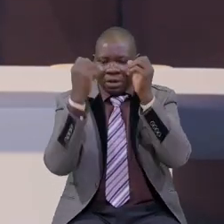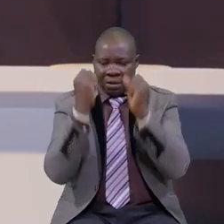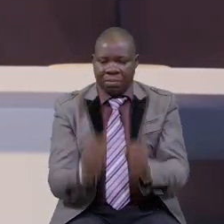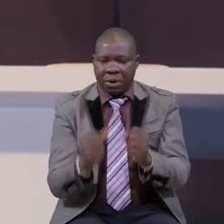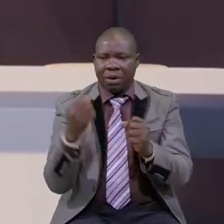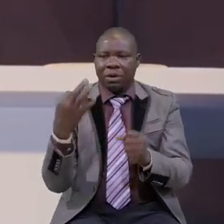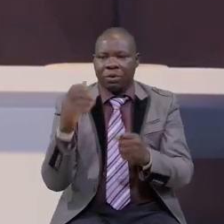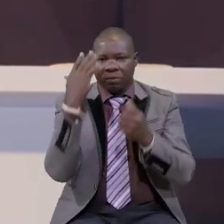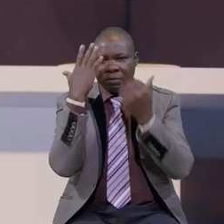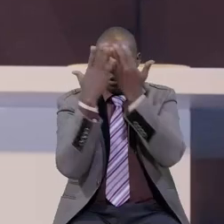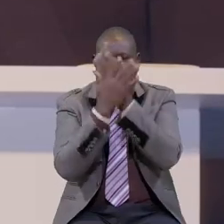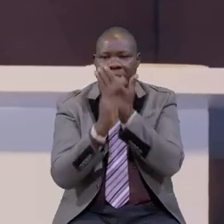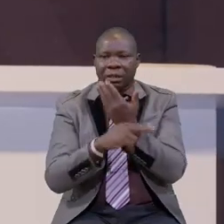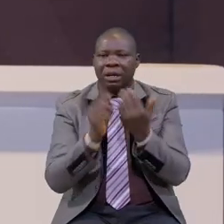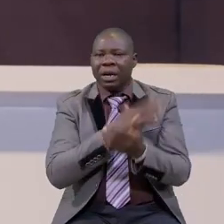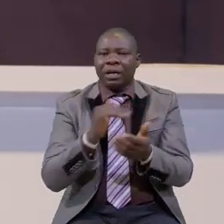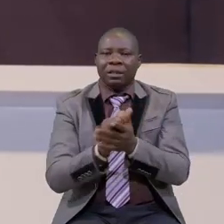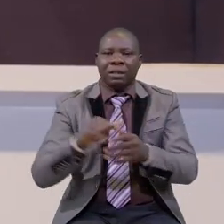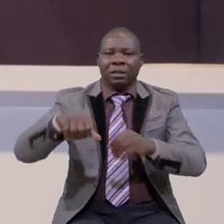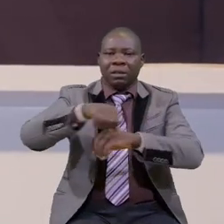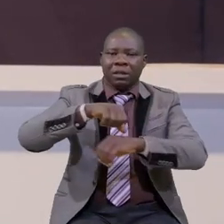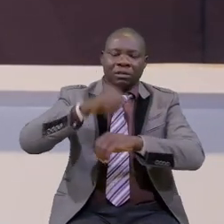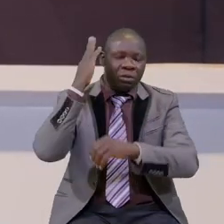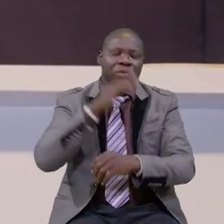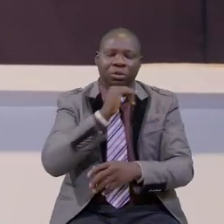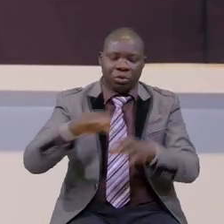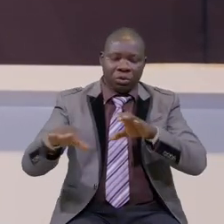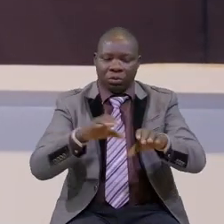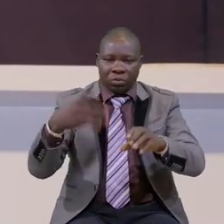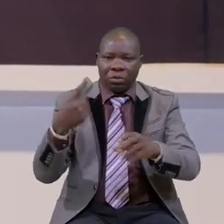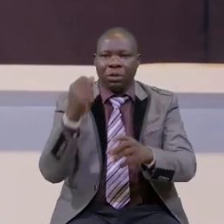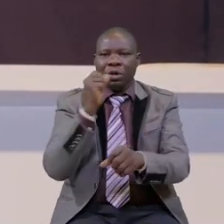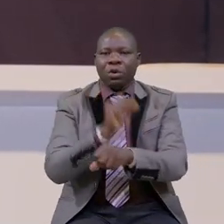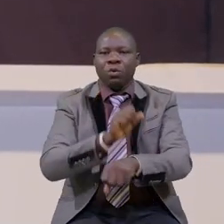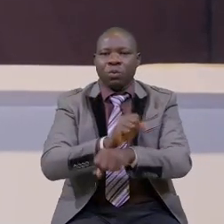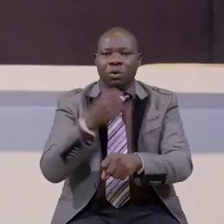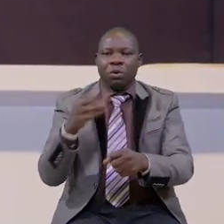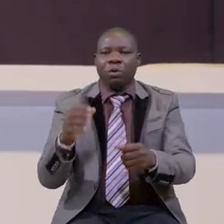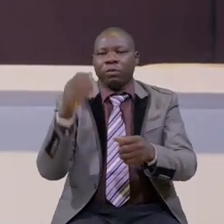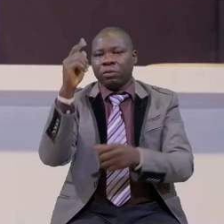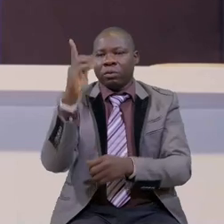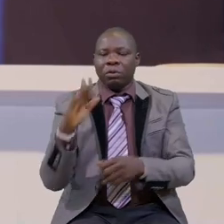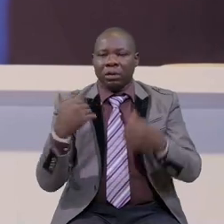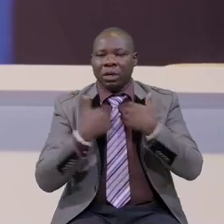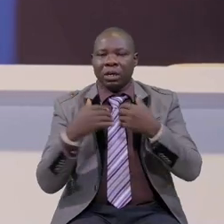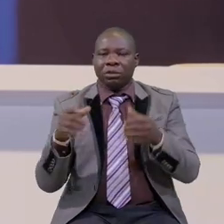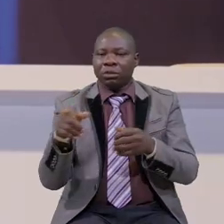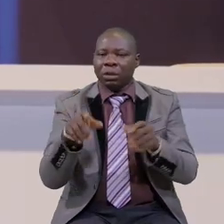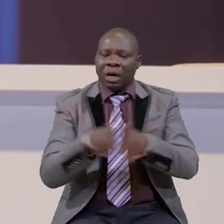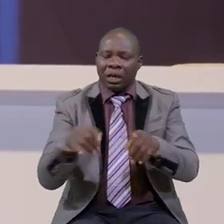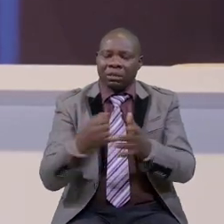puissants des ténèbres. Et cette onction ne fera pas l'œuvre de Dieu telle qu'elle doit. Vous devez